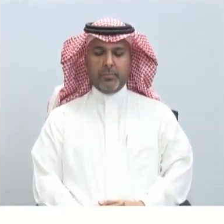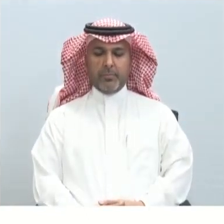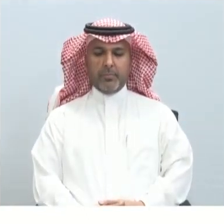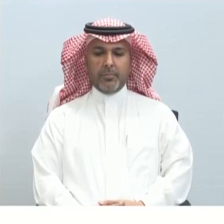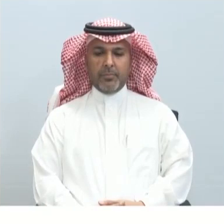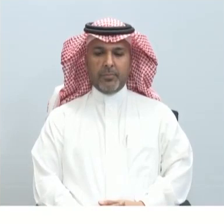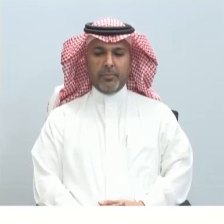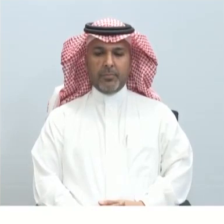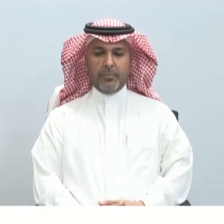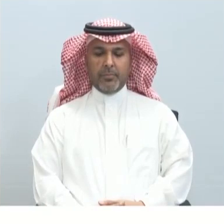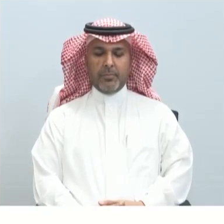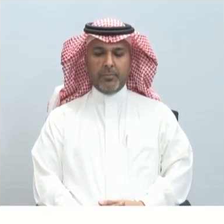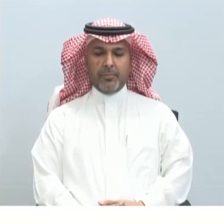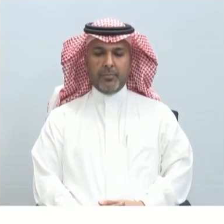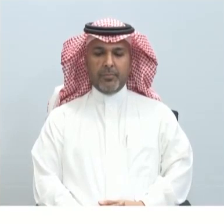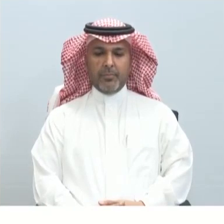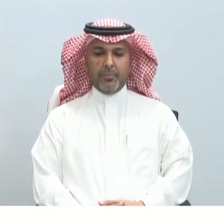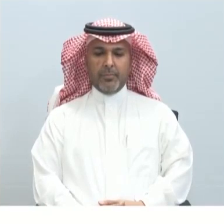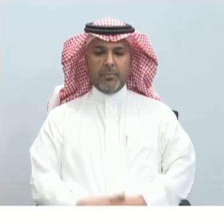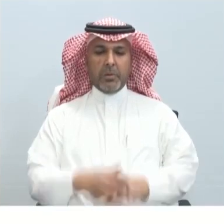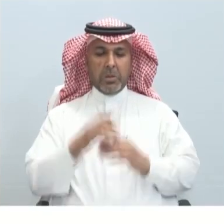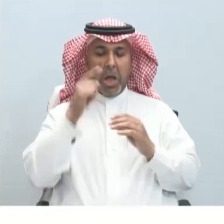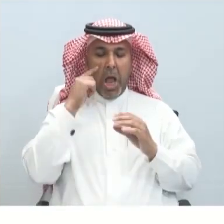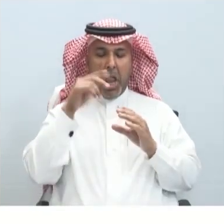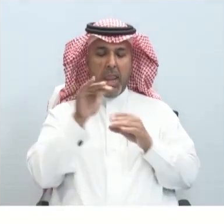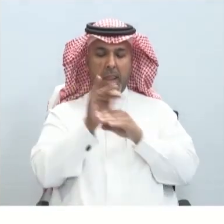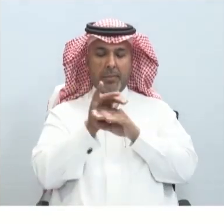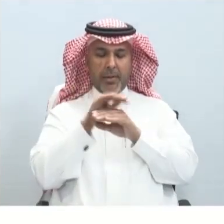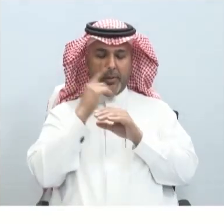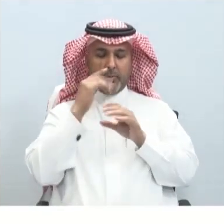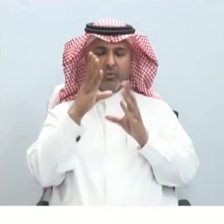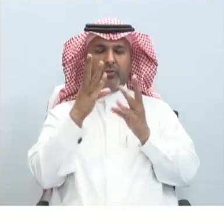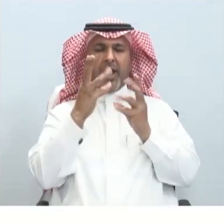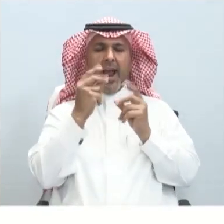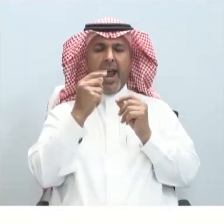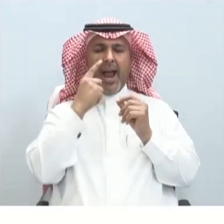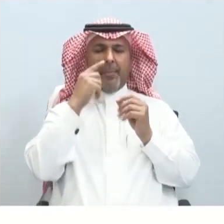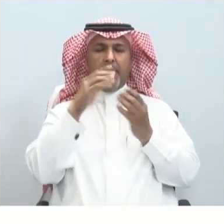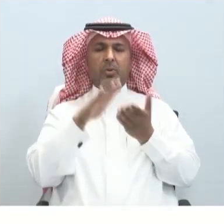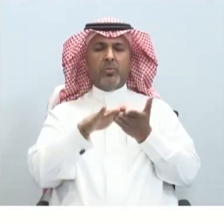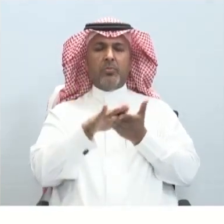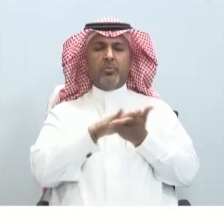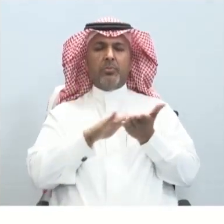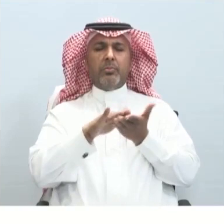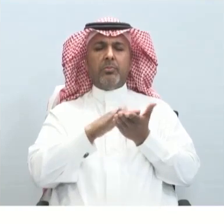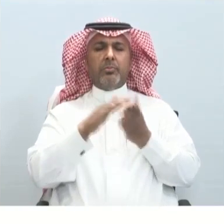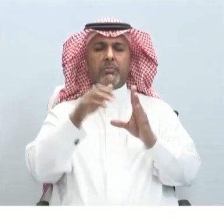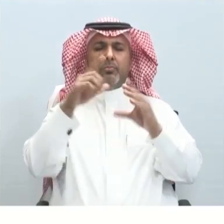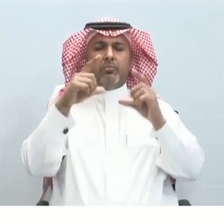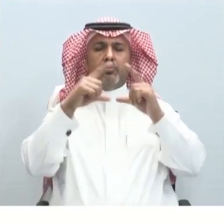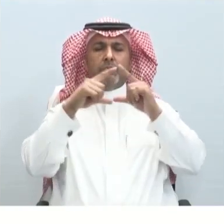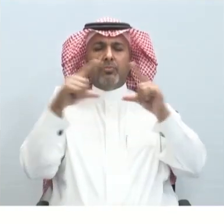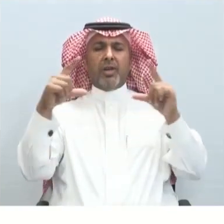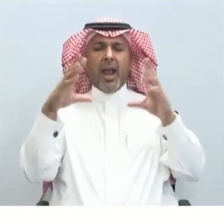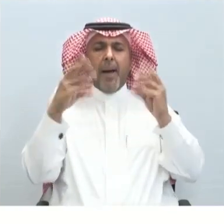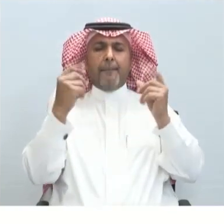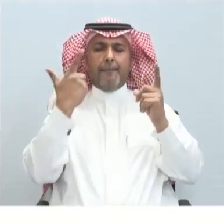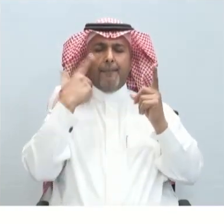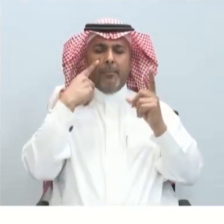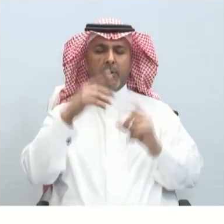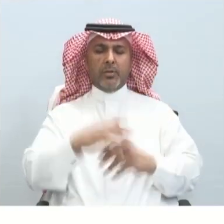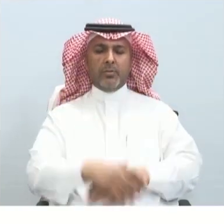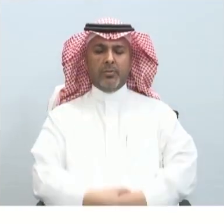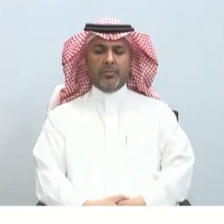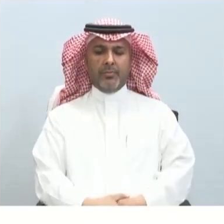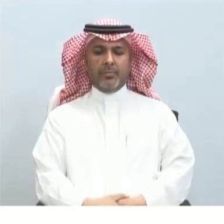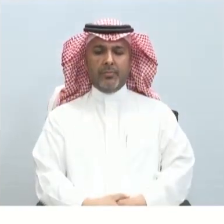ياتي لكل متوازي اضلاع اعطاني ثلاث متوازيات حناخذها اول شيء يبغى مساحه متوازي الاضلاع فقلنا المساحه خلنا